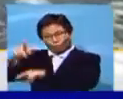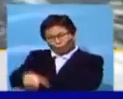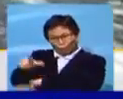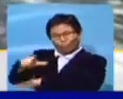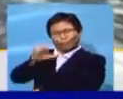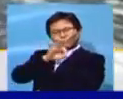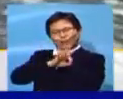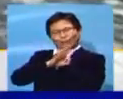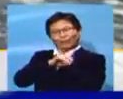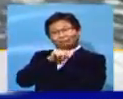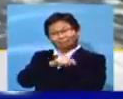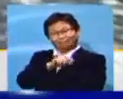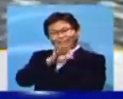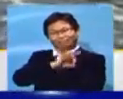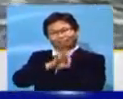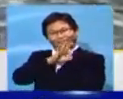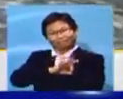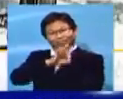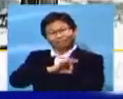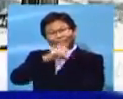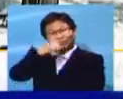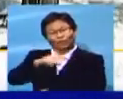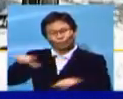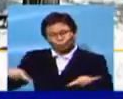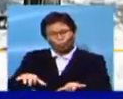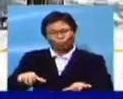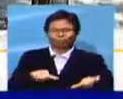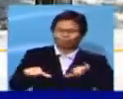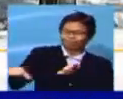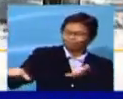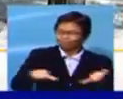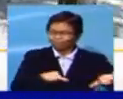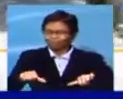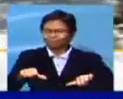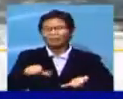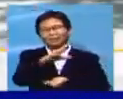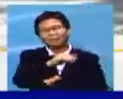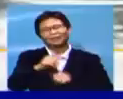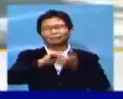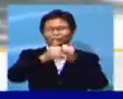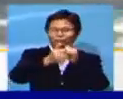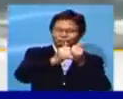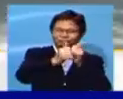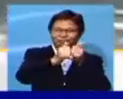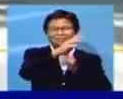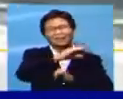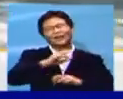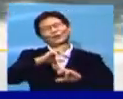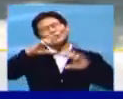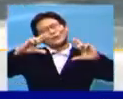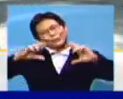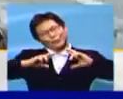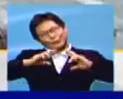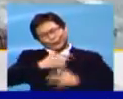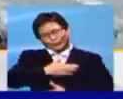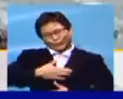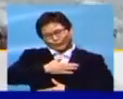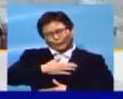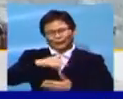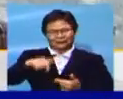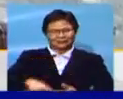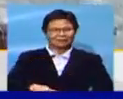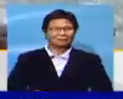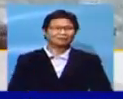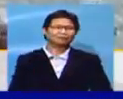memanfaatkan kawasan kawasan Taman bagi menjalankan aktiviti selain bersukan dan riadah